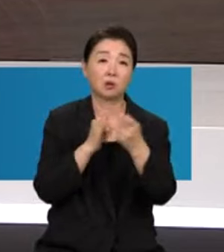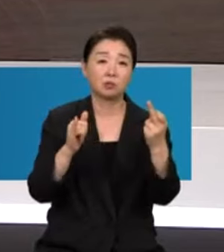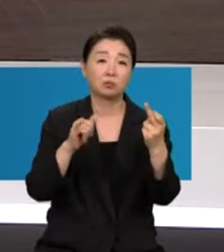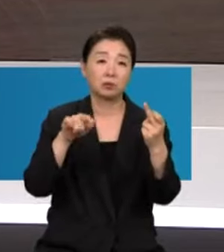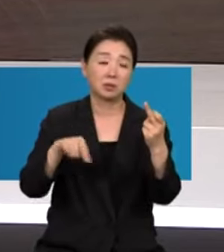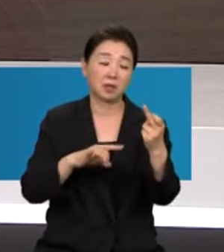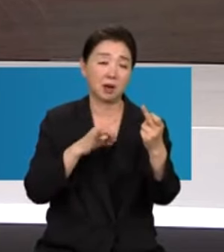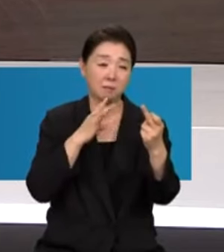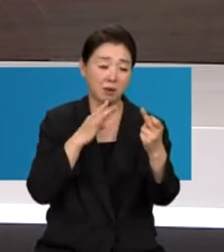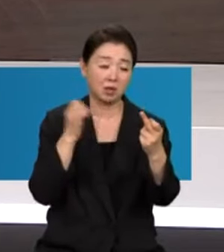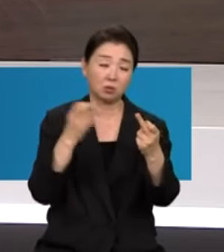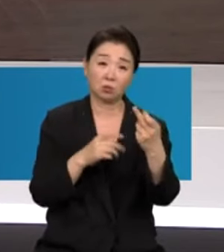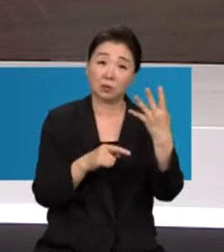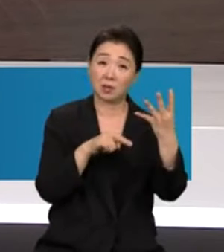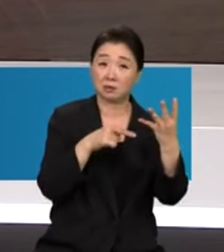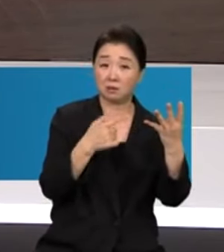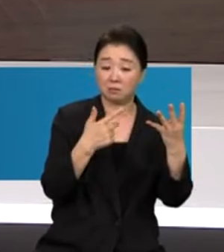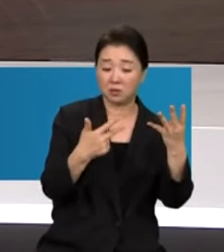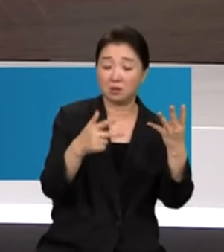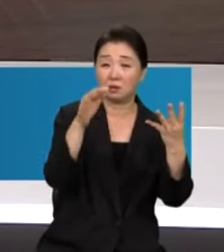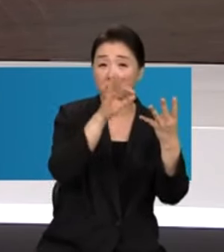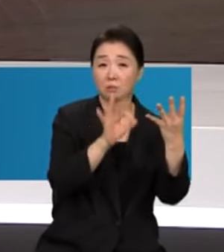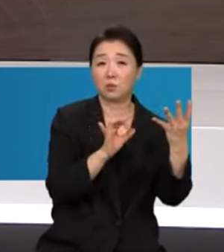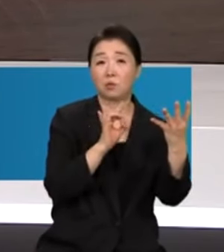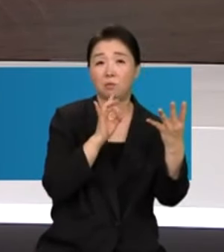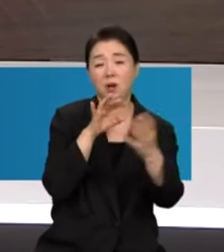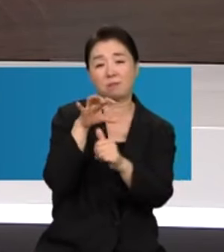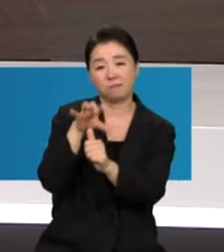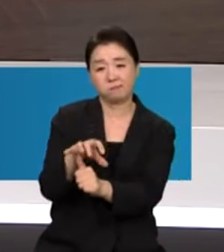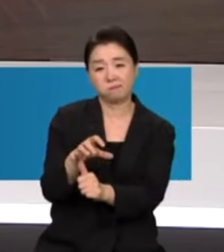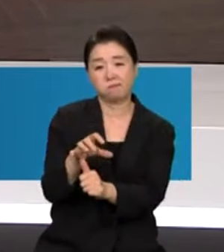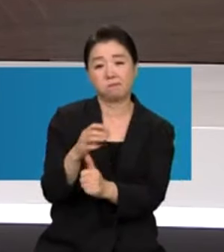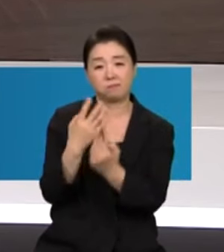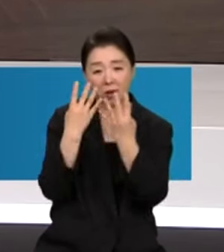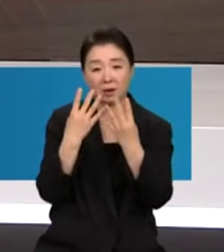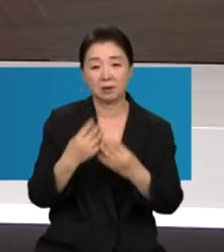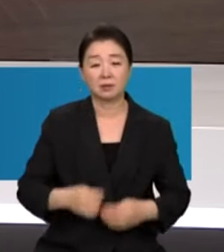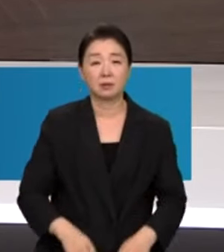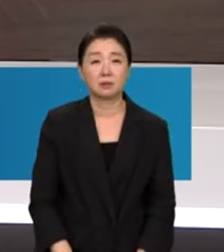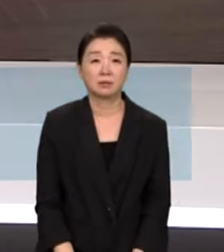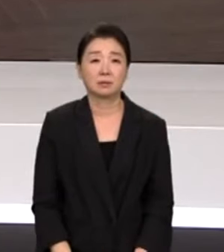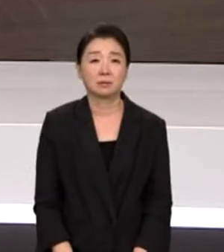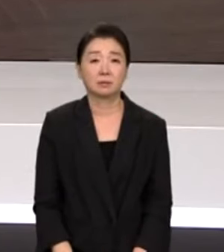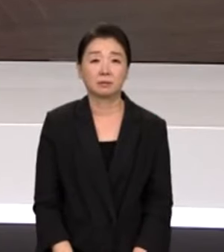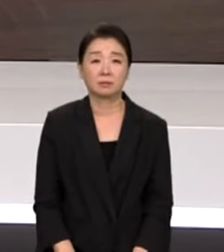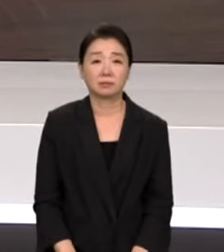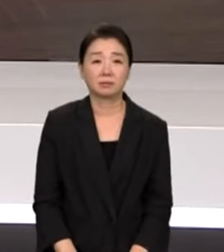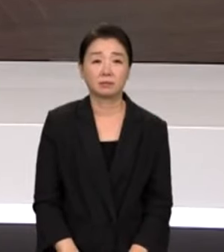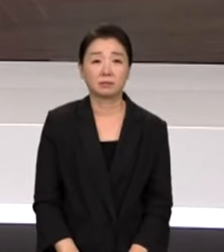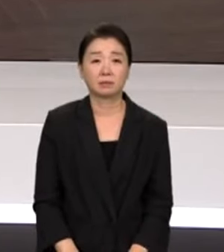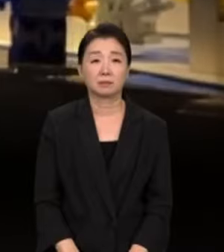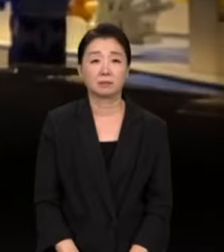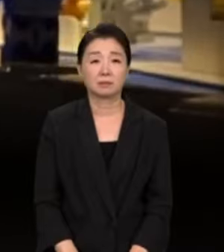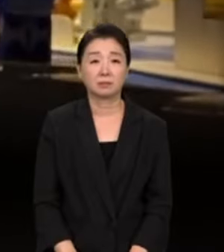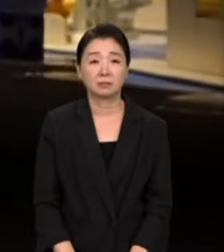12명 그러니까 4.7% 구속된 걸로 나타났습니다 신진